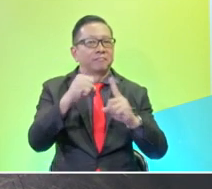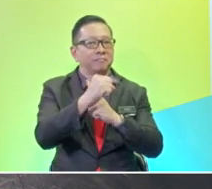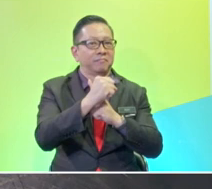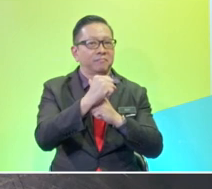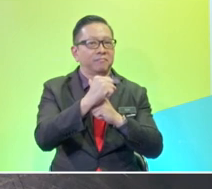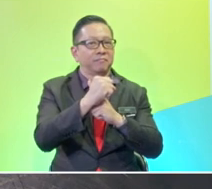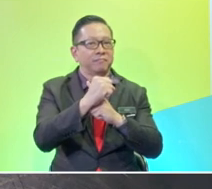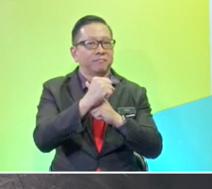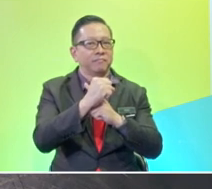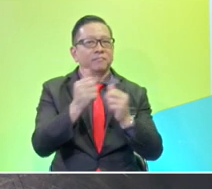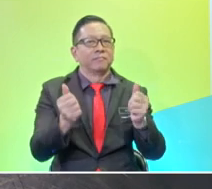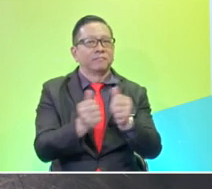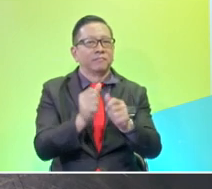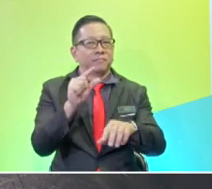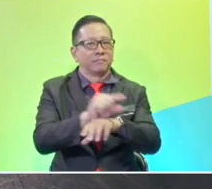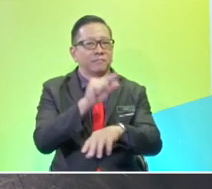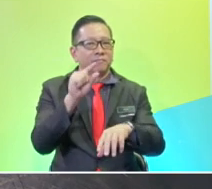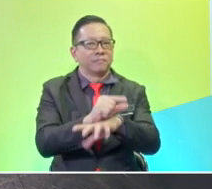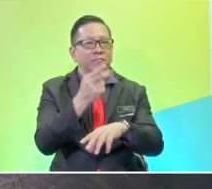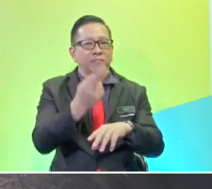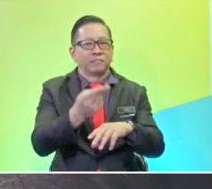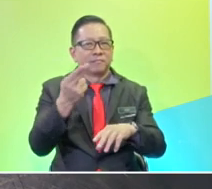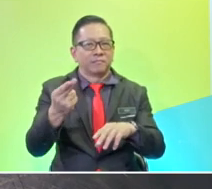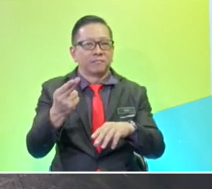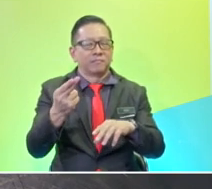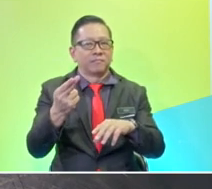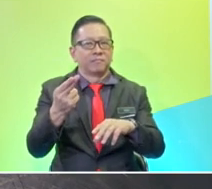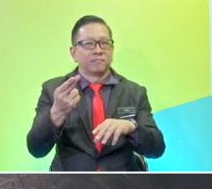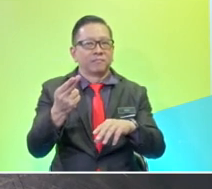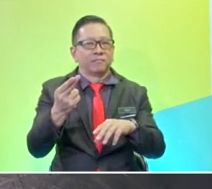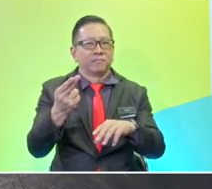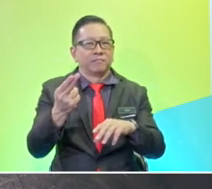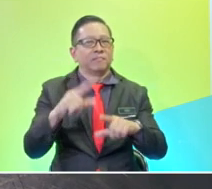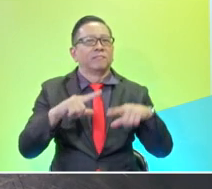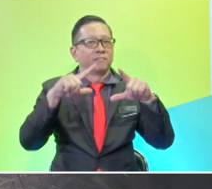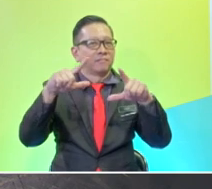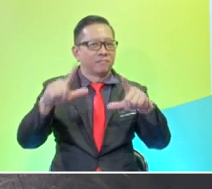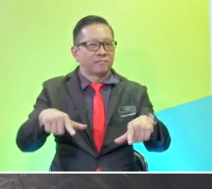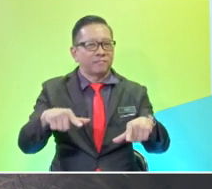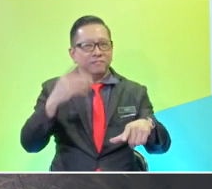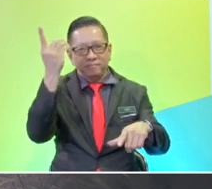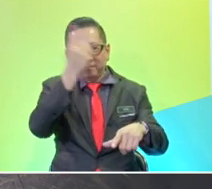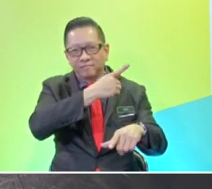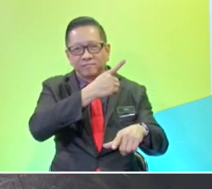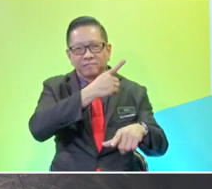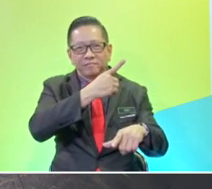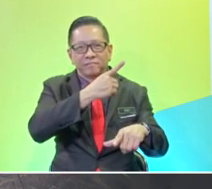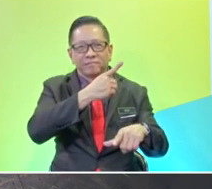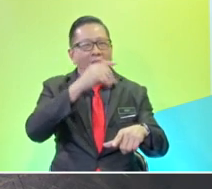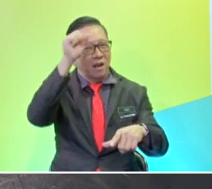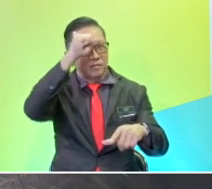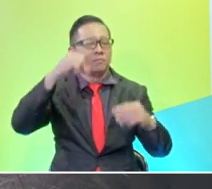dengan menggunakan bahan-bahan yang telah cek Kubawakan Nah jadi saya bilang supaya boleh coba